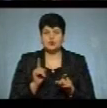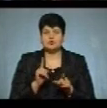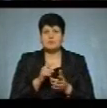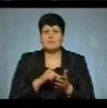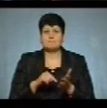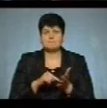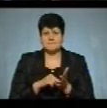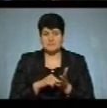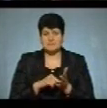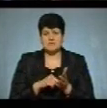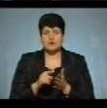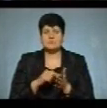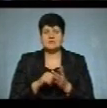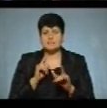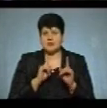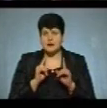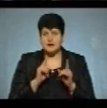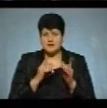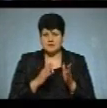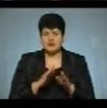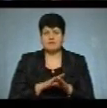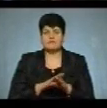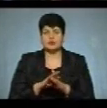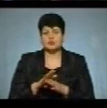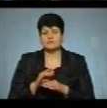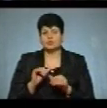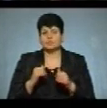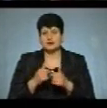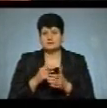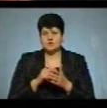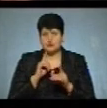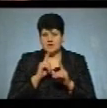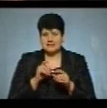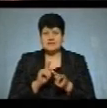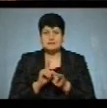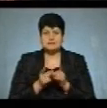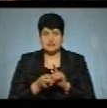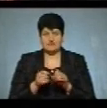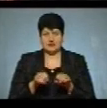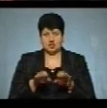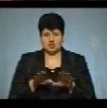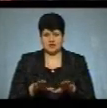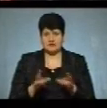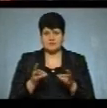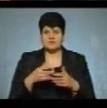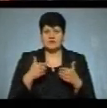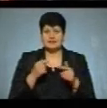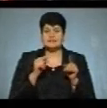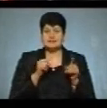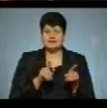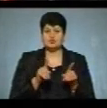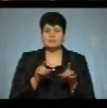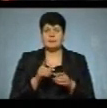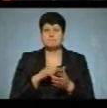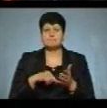місто, зокрема, міська рада, виконком міської ради змінив свої рішення. Будемо звертатися з тим, щоб місто,